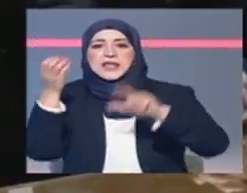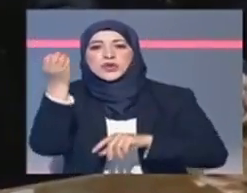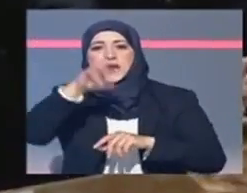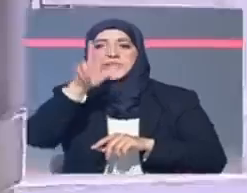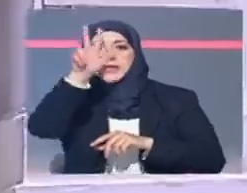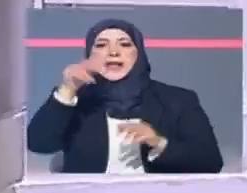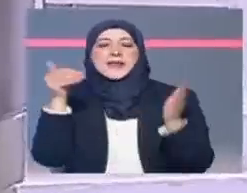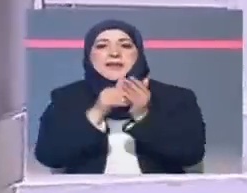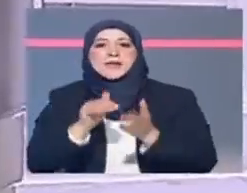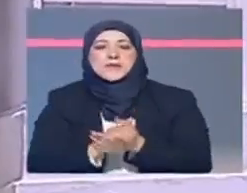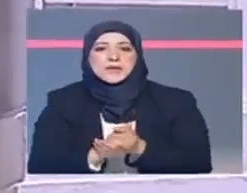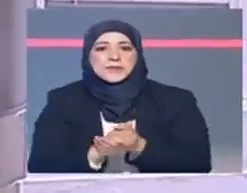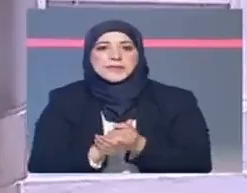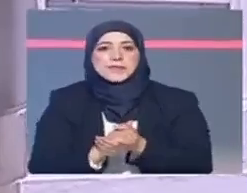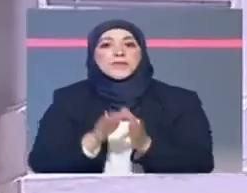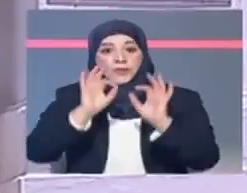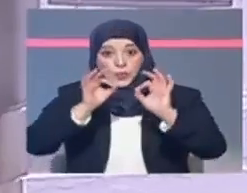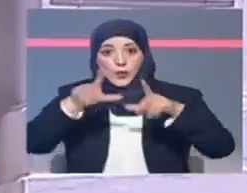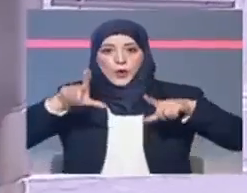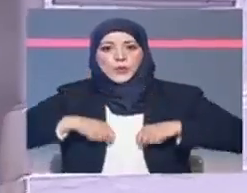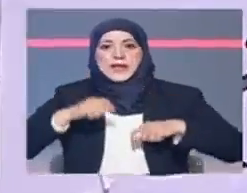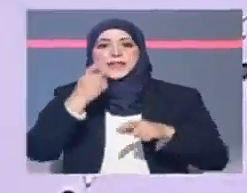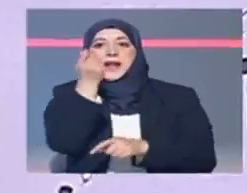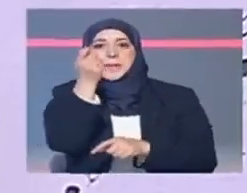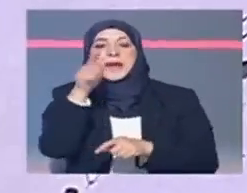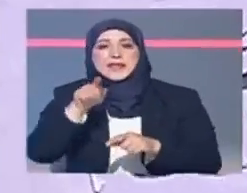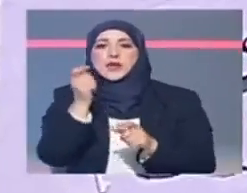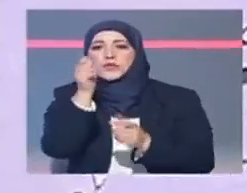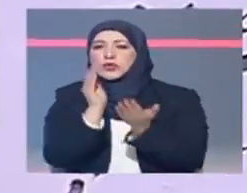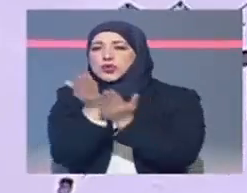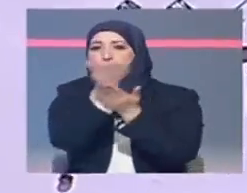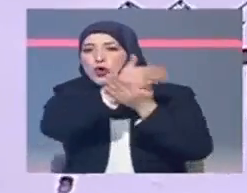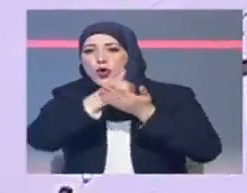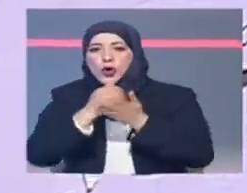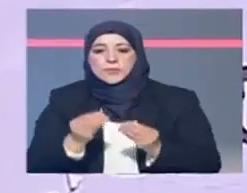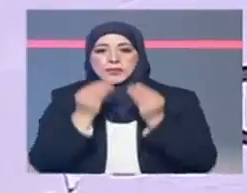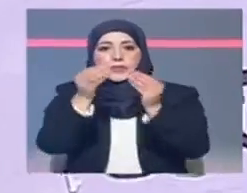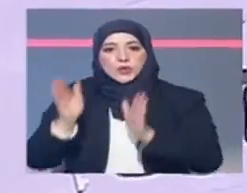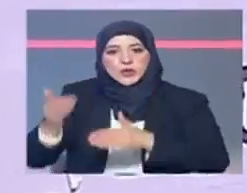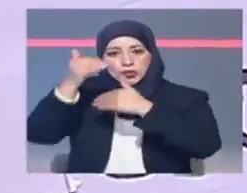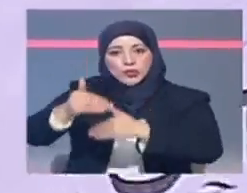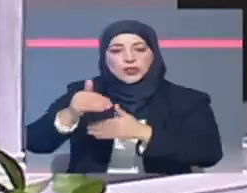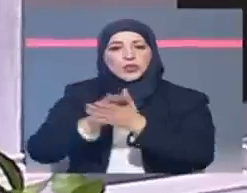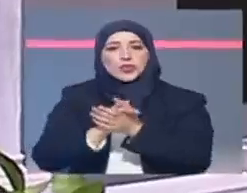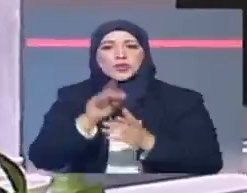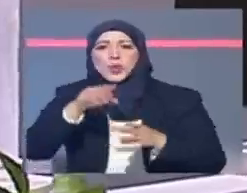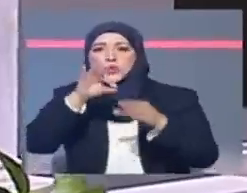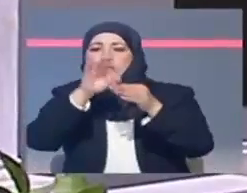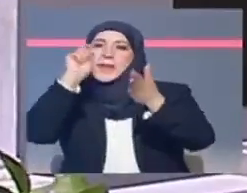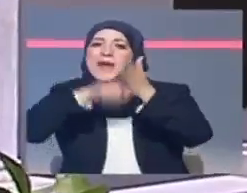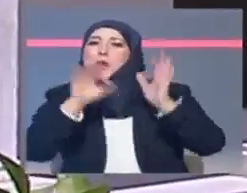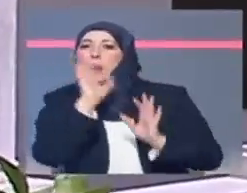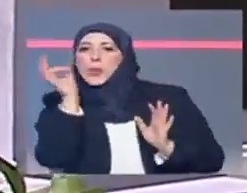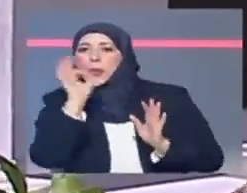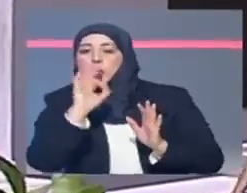2,217,503 دينار. ووفق وزارة المالية، فإن المبالغ المتبرع بها سيقع إيداعها صندوقا دون اقتطاع الضريبة